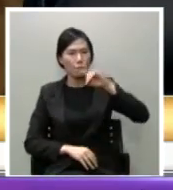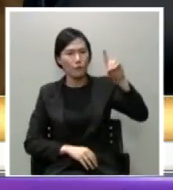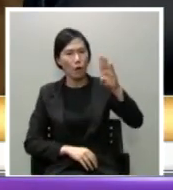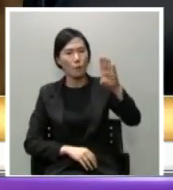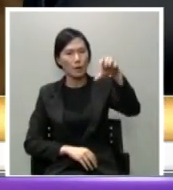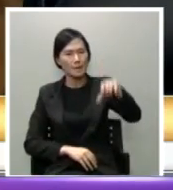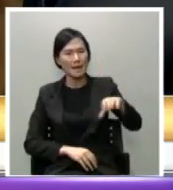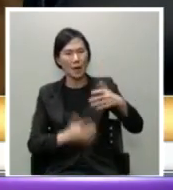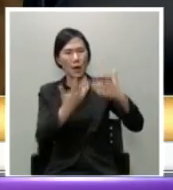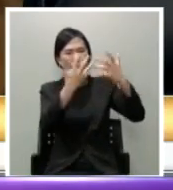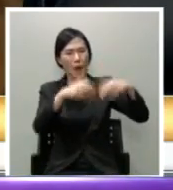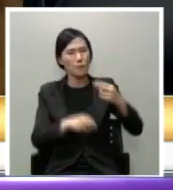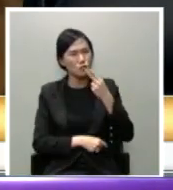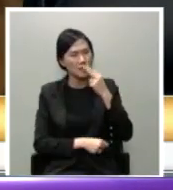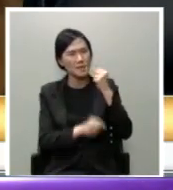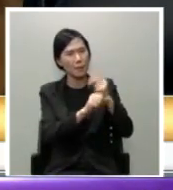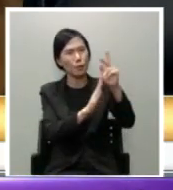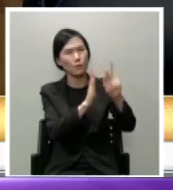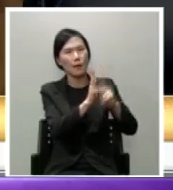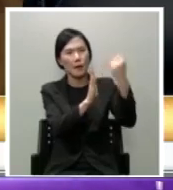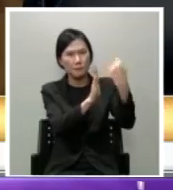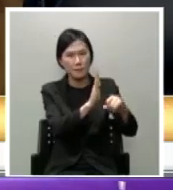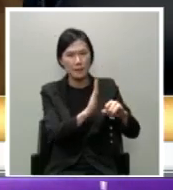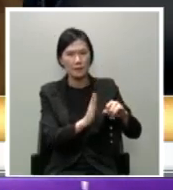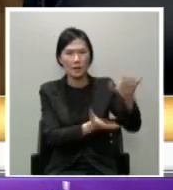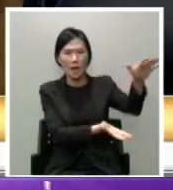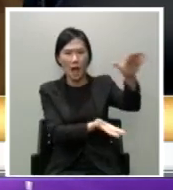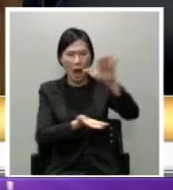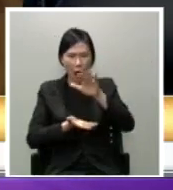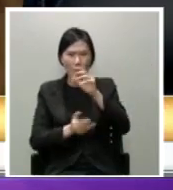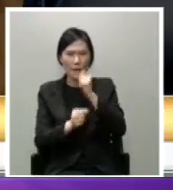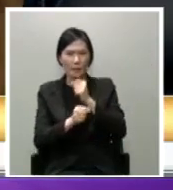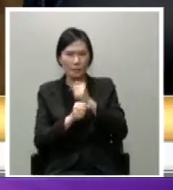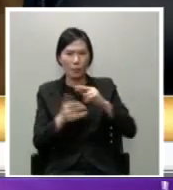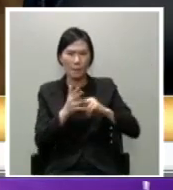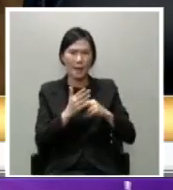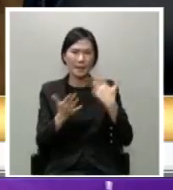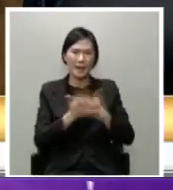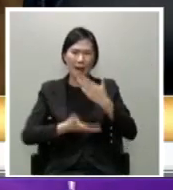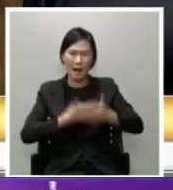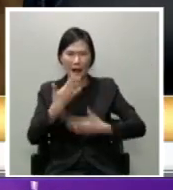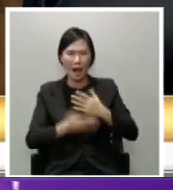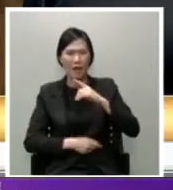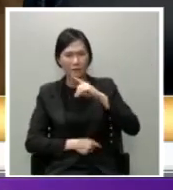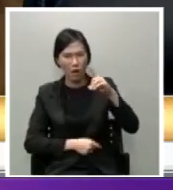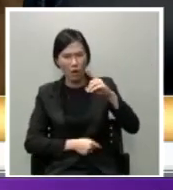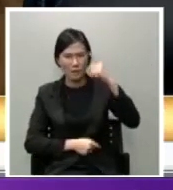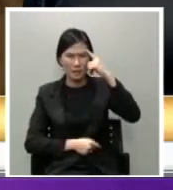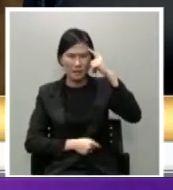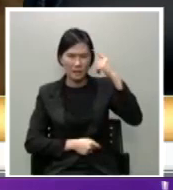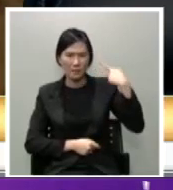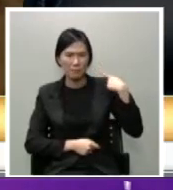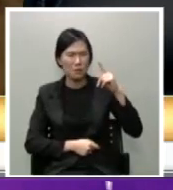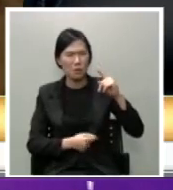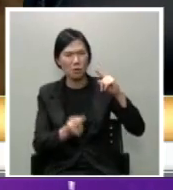บุหรี่ว่าทำผิดกฎหมายเอาบุหรี่เข้ามาสำแดงราคาเท็จมันเกี่ยวอะไรกับผลประโยชน์อันสำคัญ